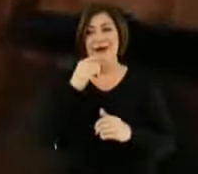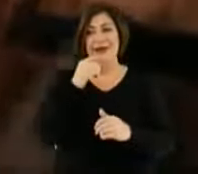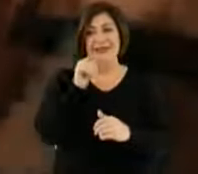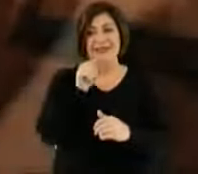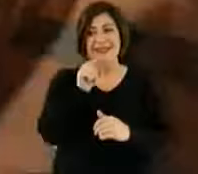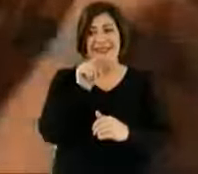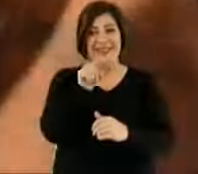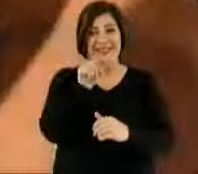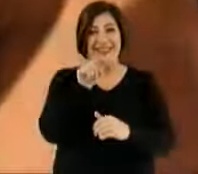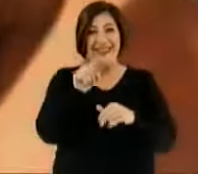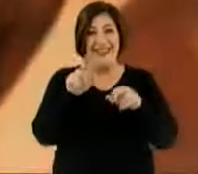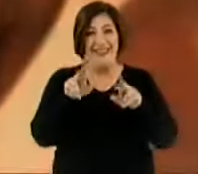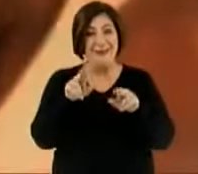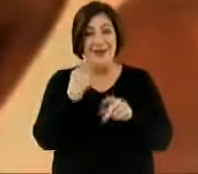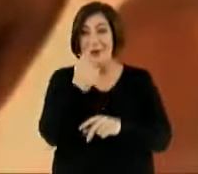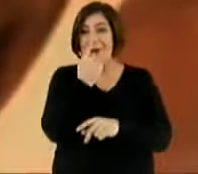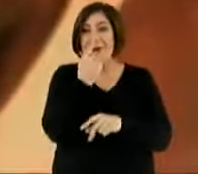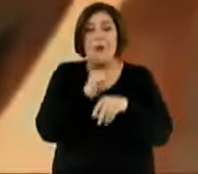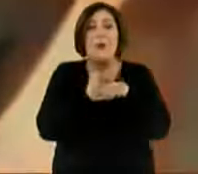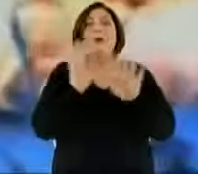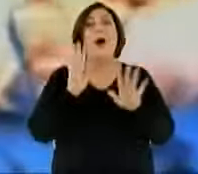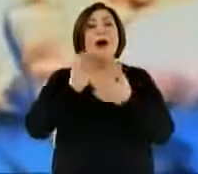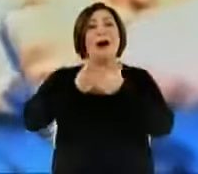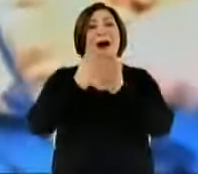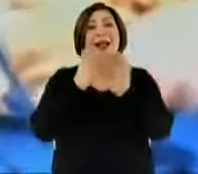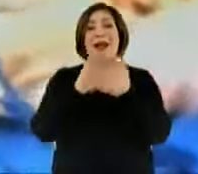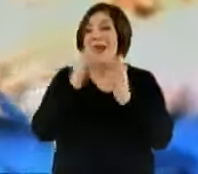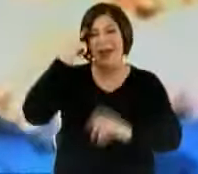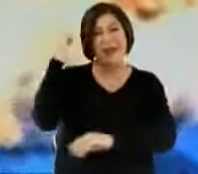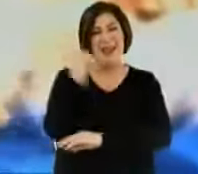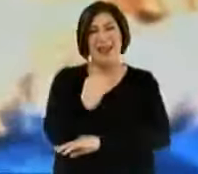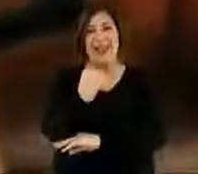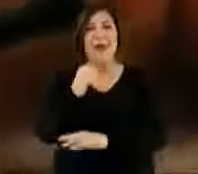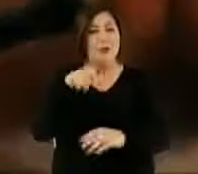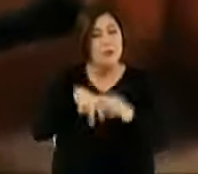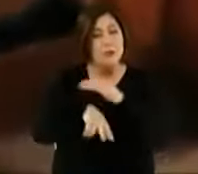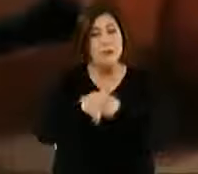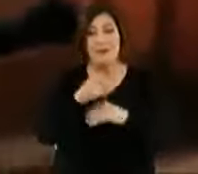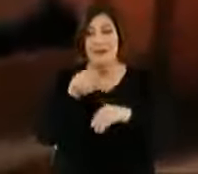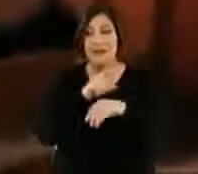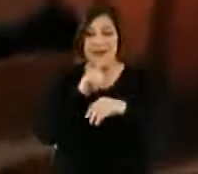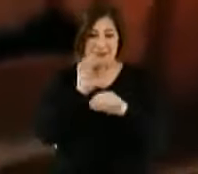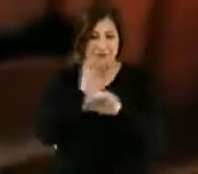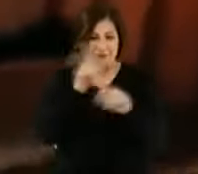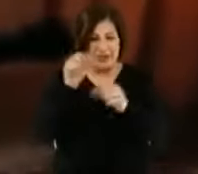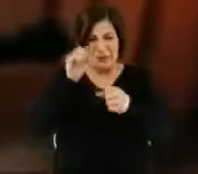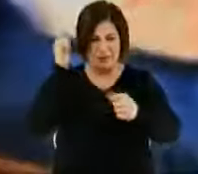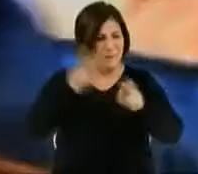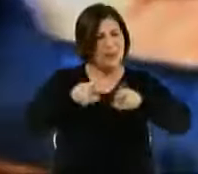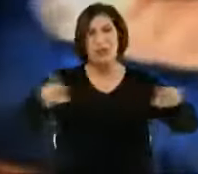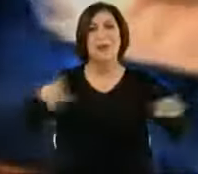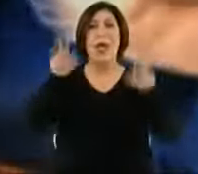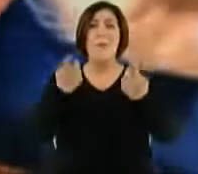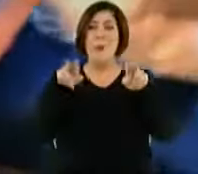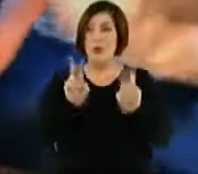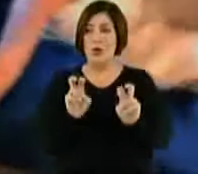aldanırım. Senin elin senin gibi dokunmuyor. Karılara inat yürürüm. Sinirlenip bir şeyleri parçaladığında